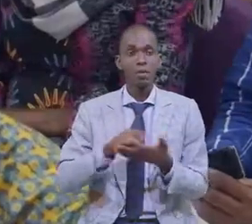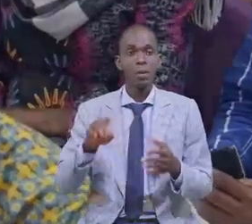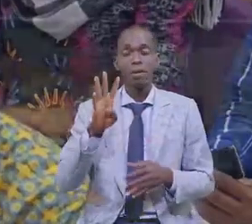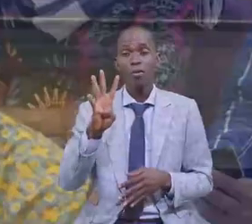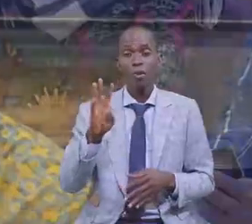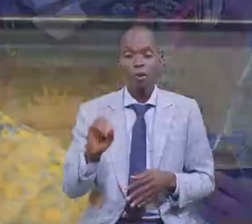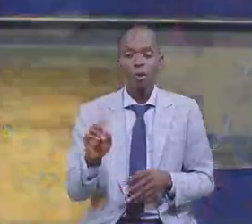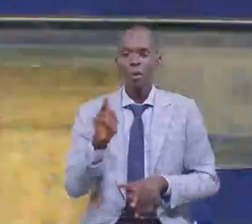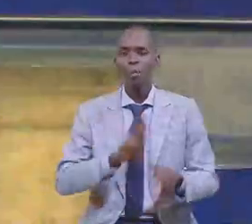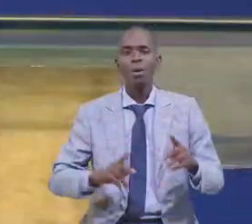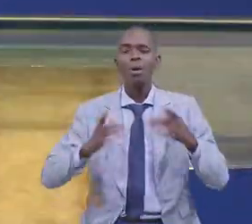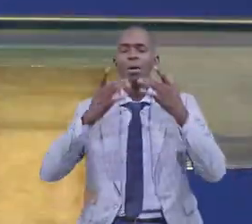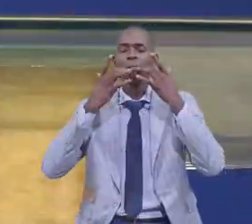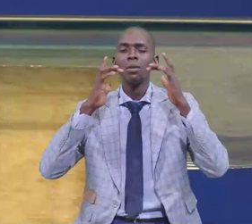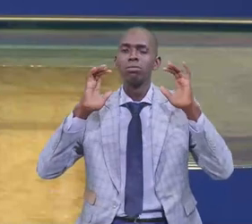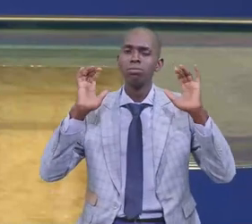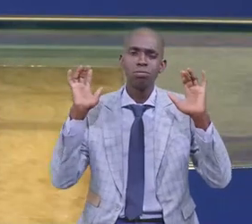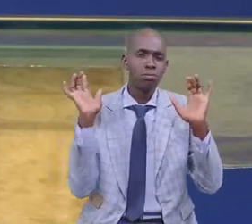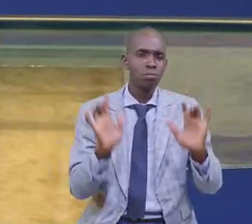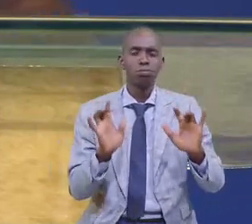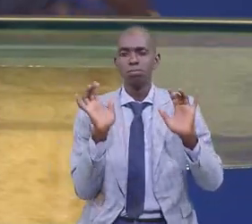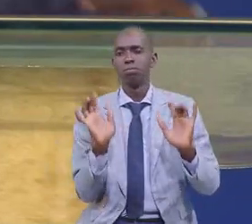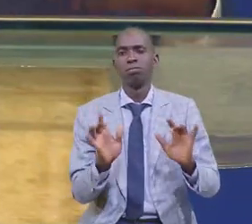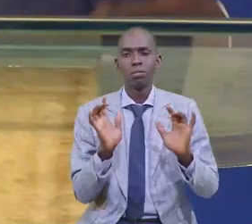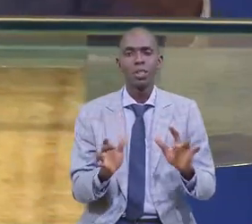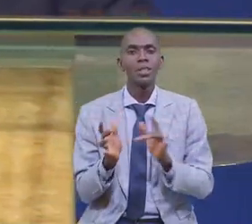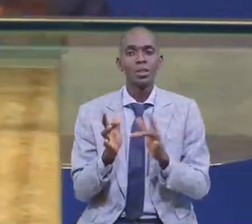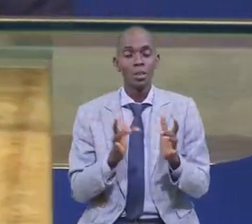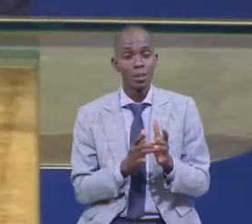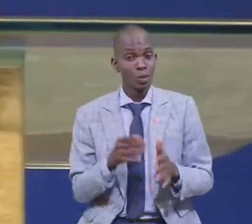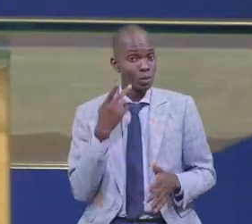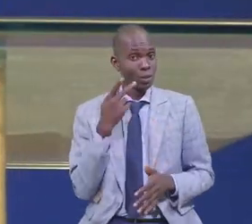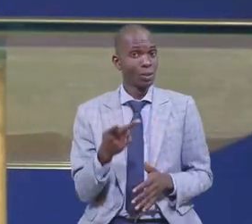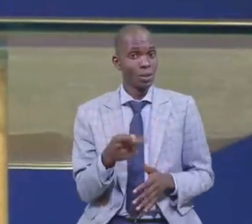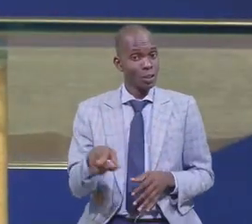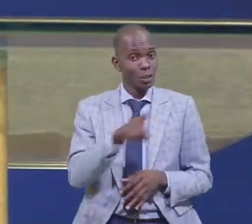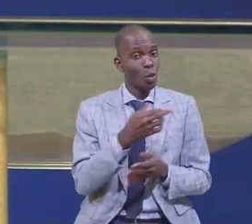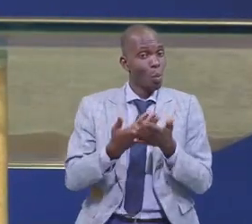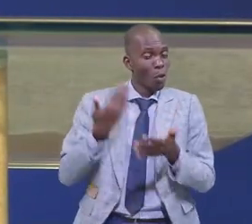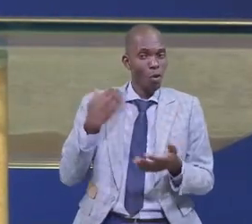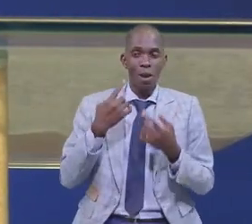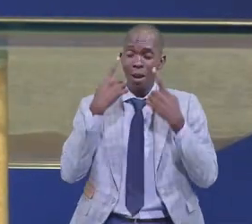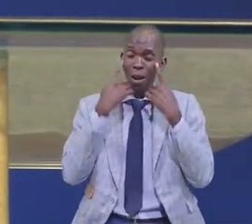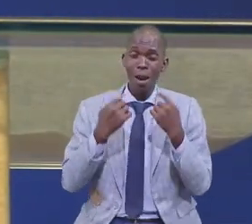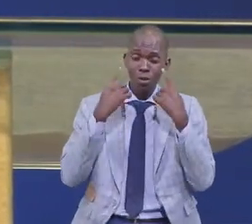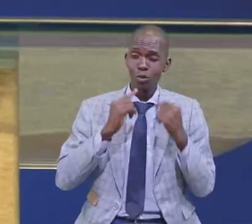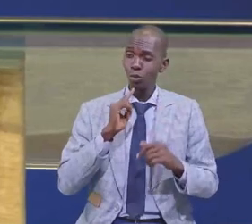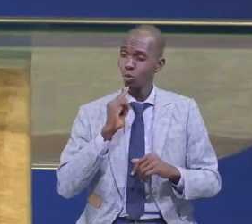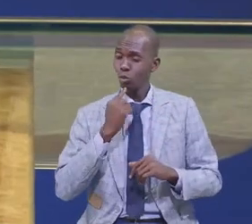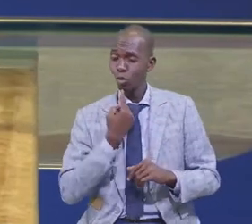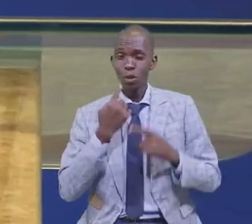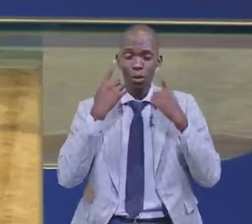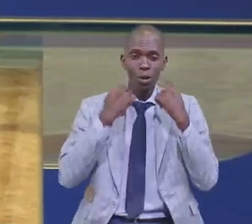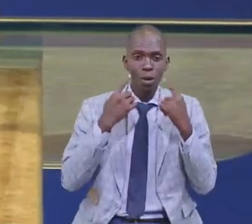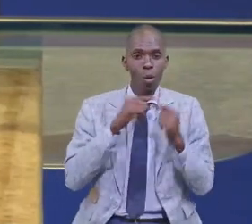Verset 40, et il se moquait de lui. Vous voyez, il pleurait, il versait des larmes, il